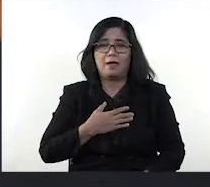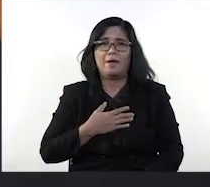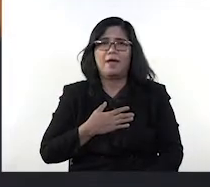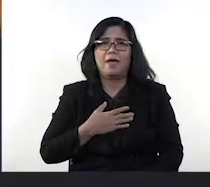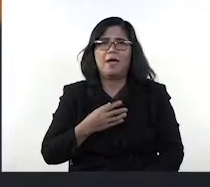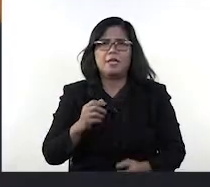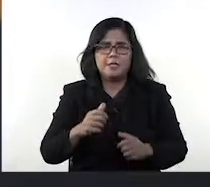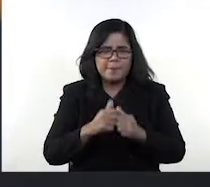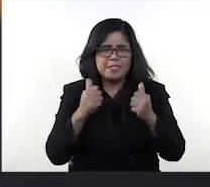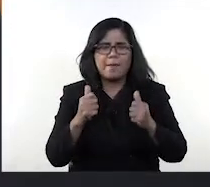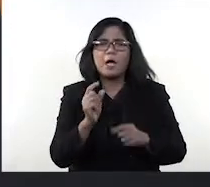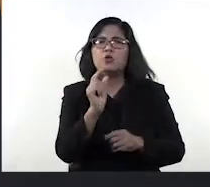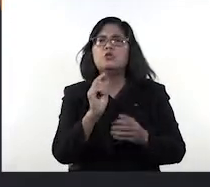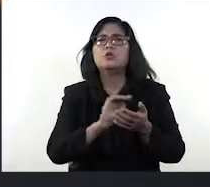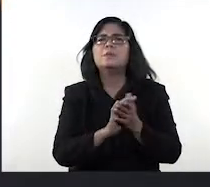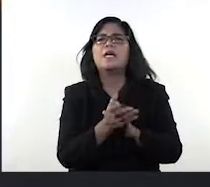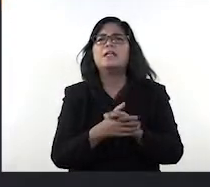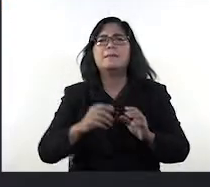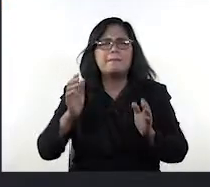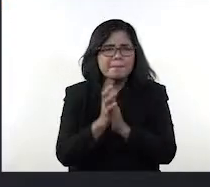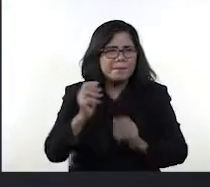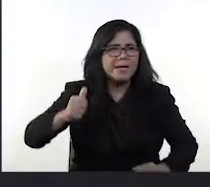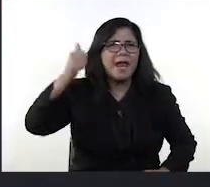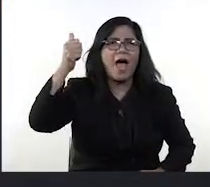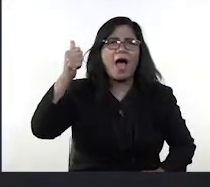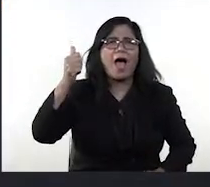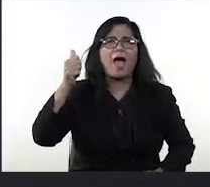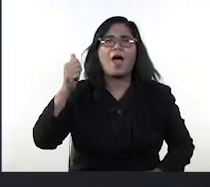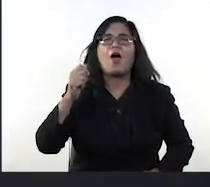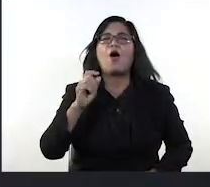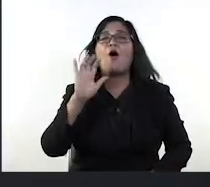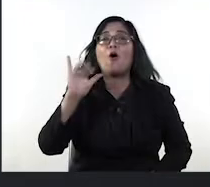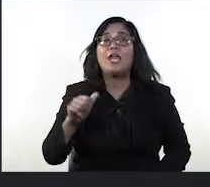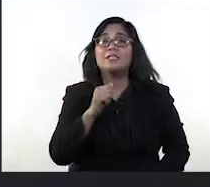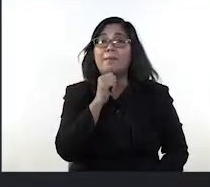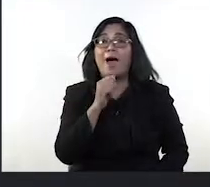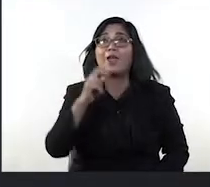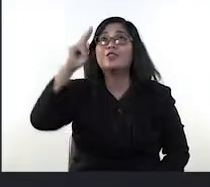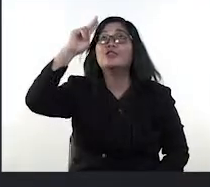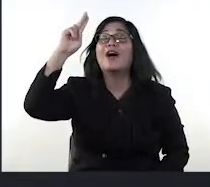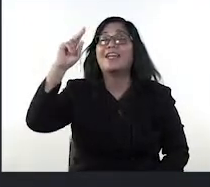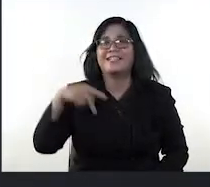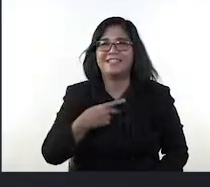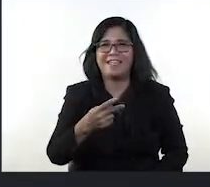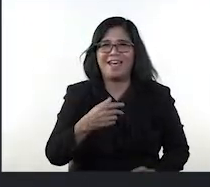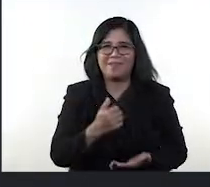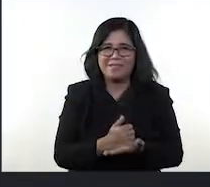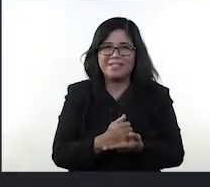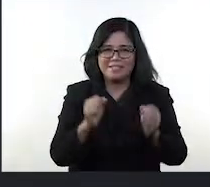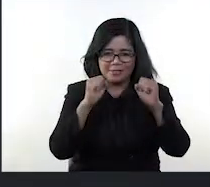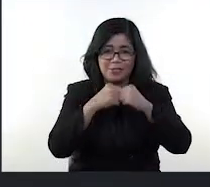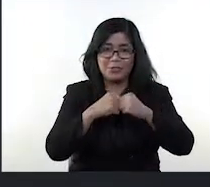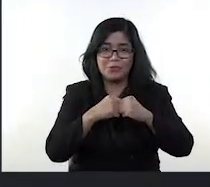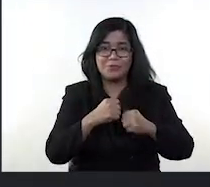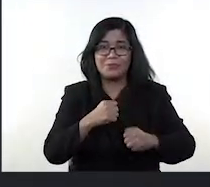Hai dipersiapkan Tuhan to menjadi pemenang Hai hey yang 7 sama saya taruh tangan kanan sudah